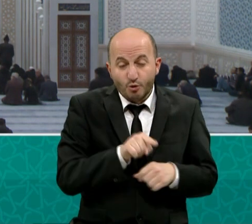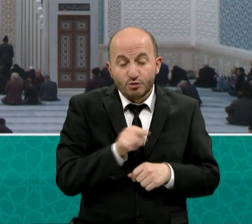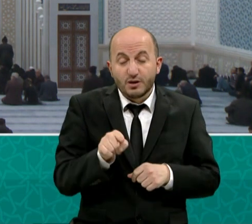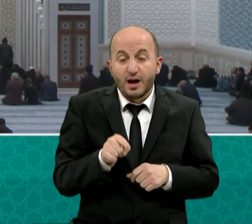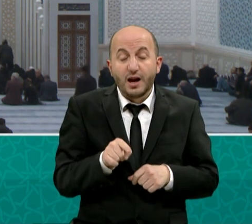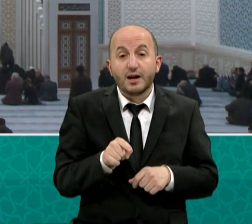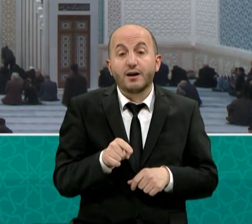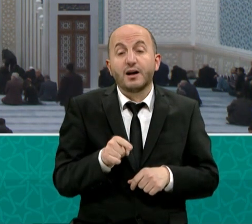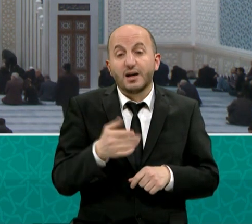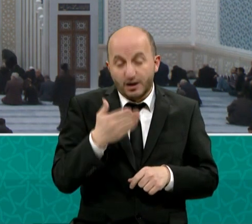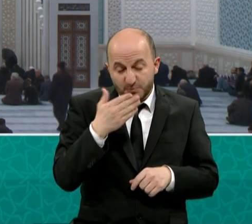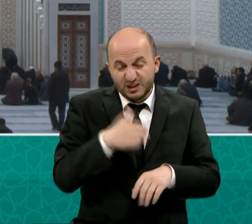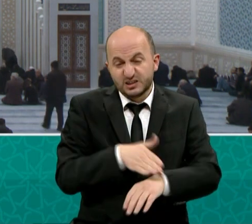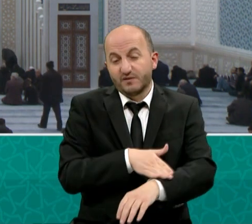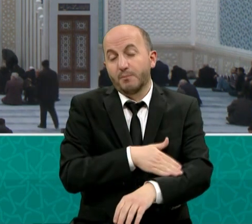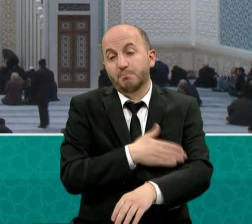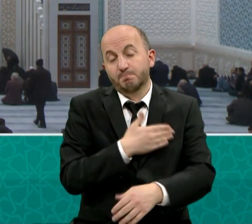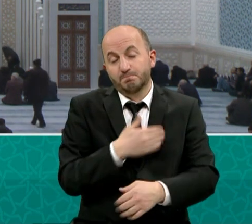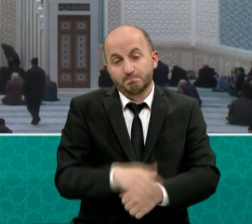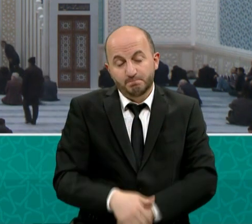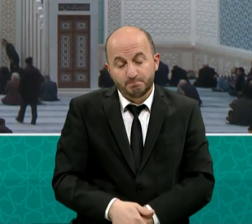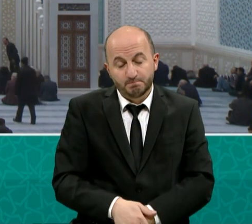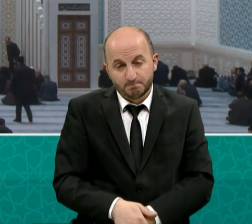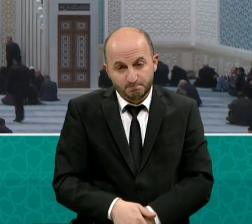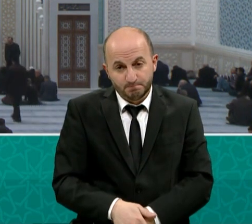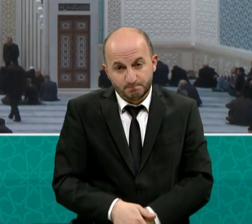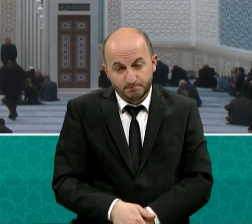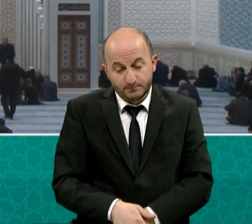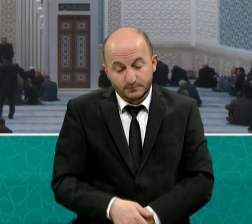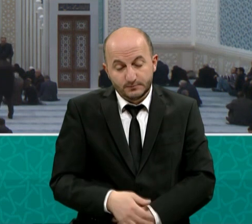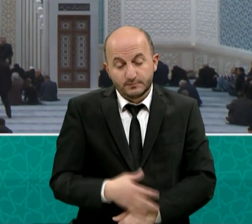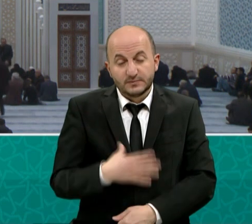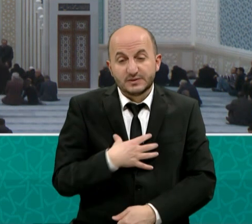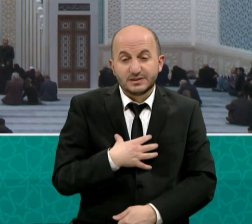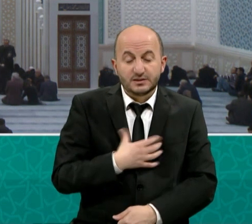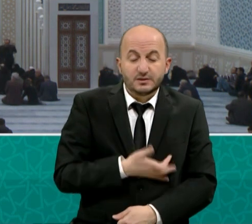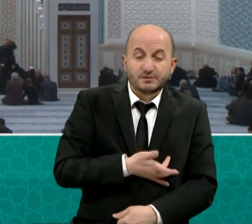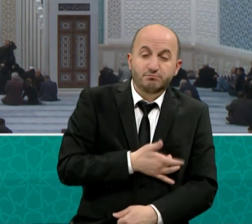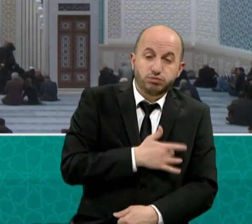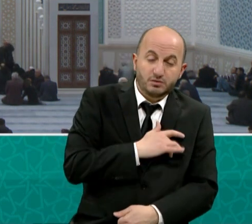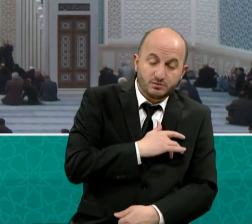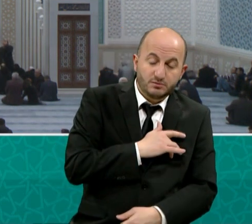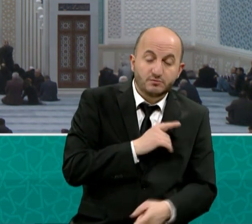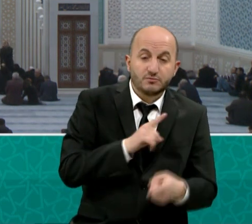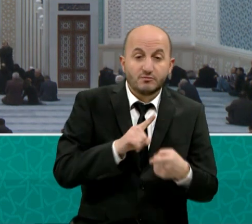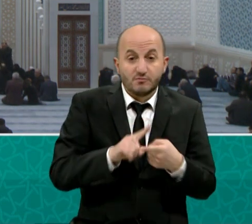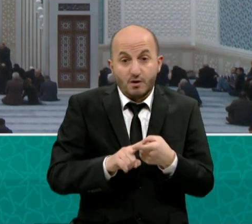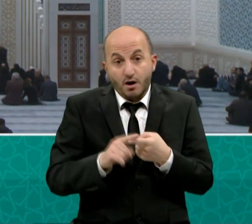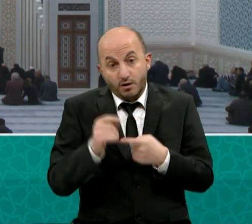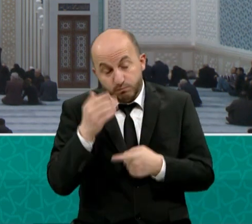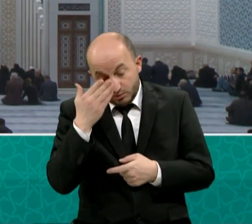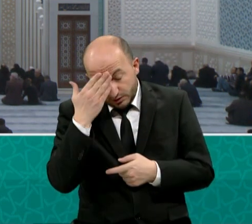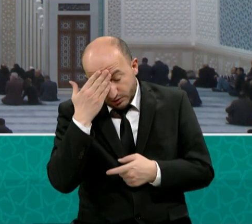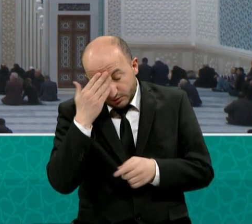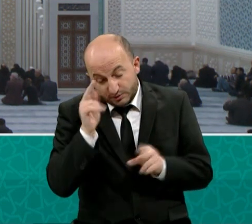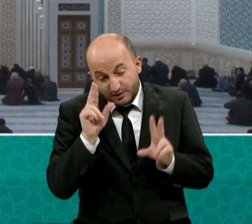İbadet deyince genelde bunları anlıyoruz kardeşlerim. Peki din iman ve ibadettir dersek tam